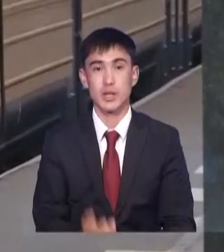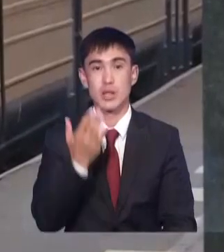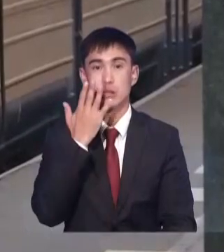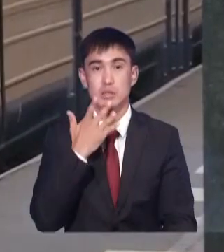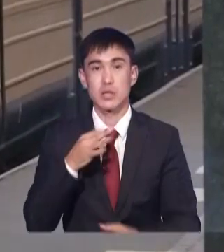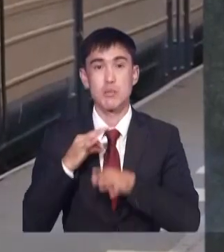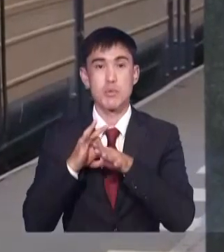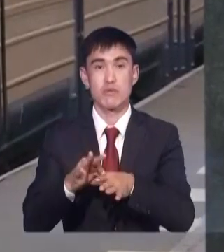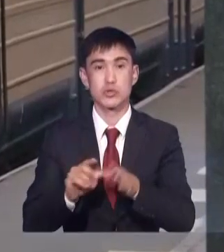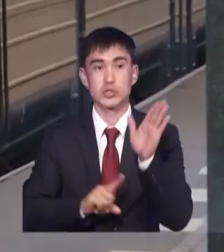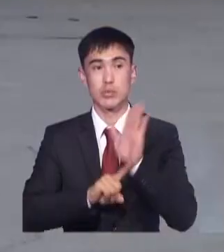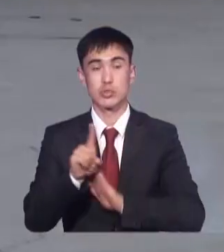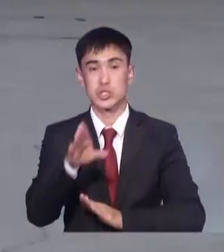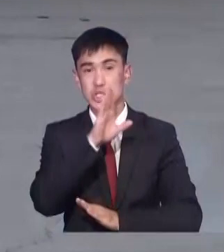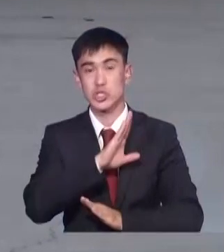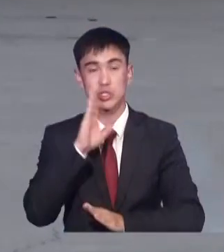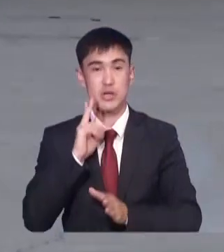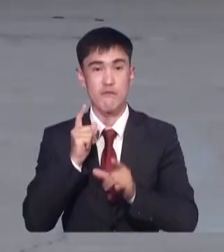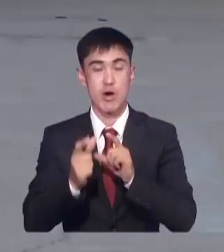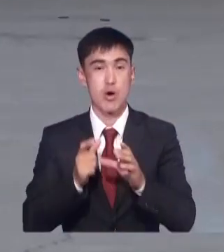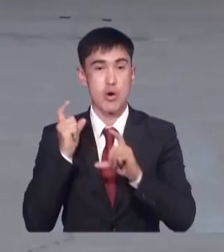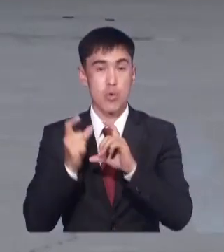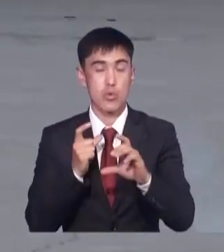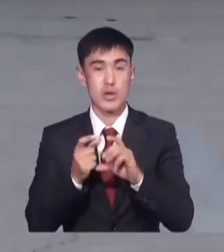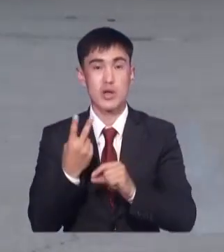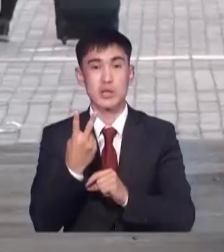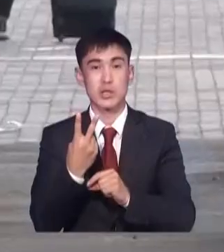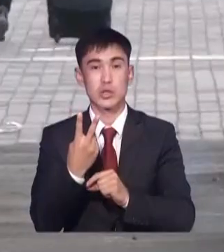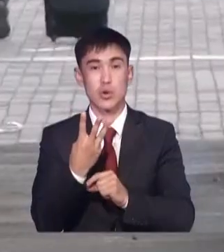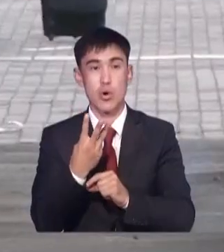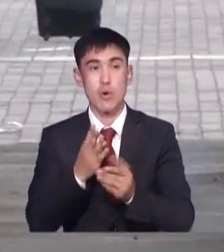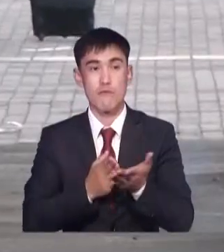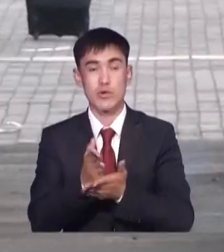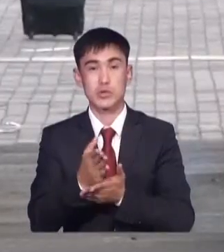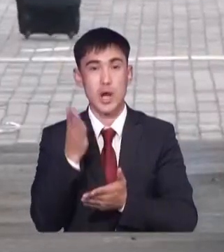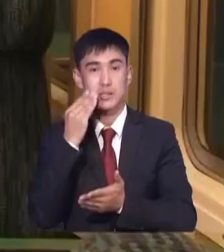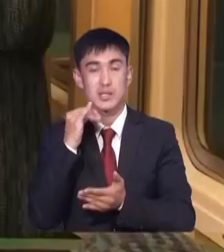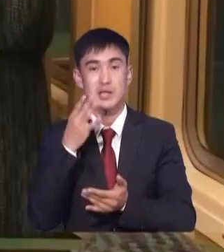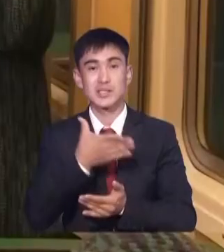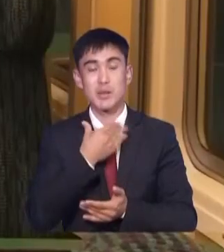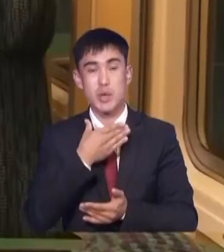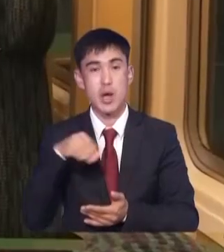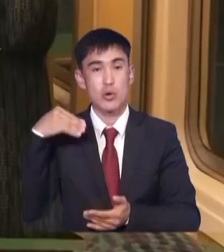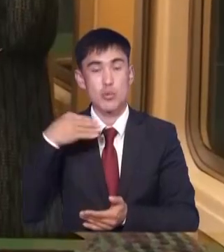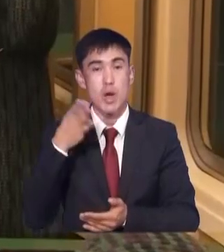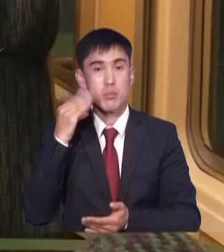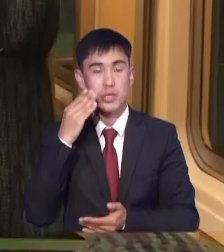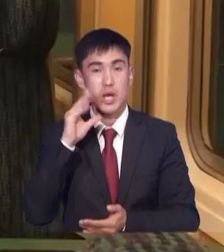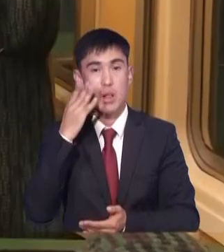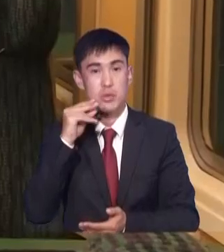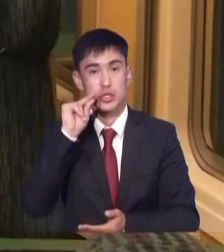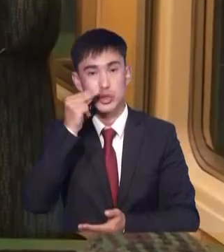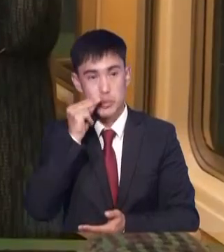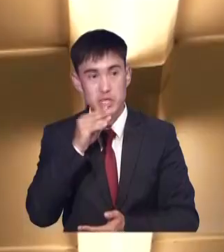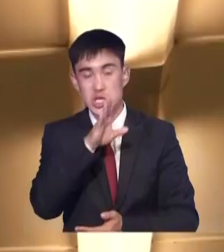Национальный перевозчик запустил женские вагоны еще на трех популярных маршрутах Астана-Семей, Ахтубе-Алматы, Алматы-Шымкент.